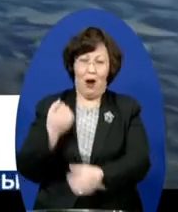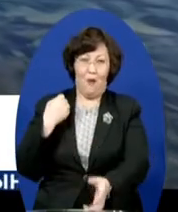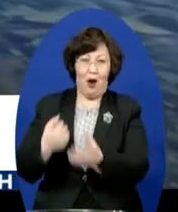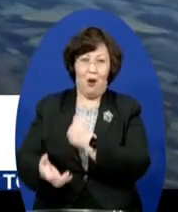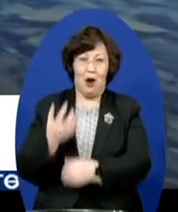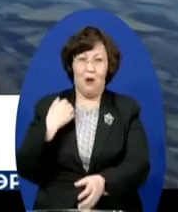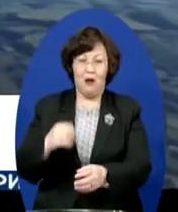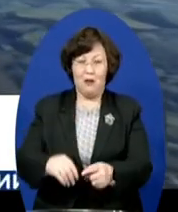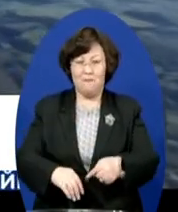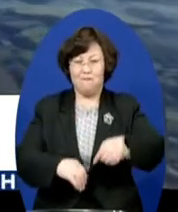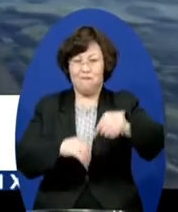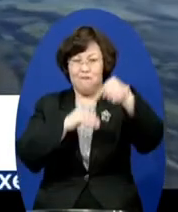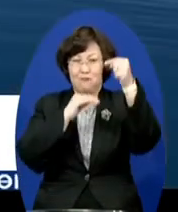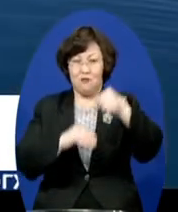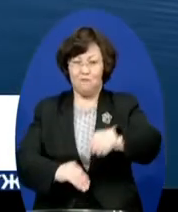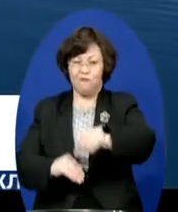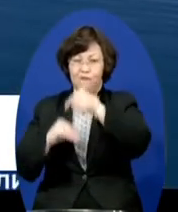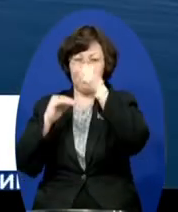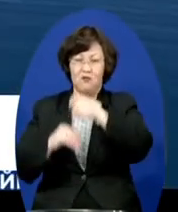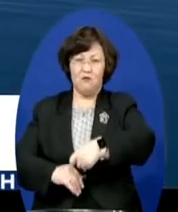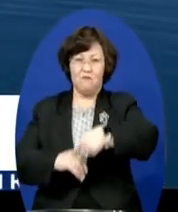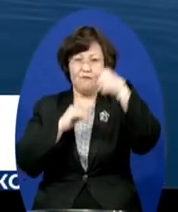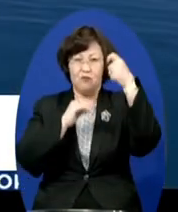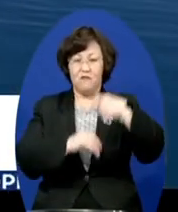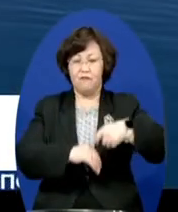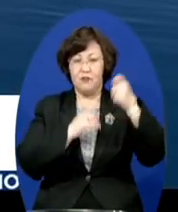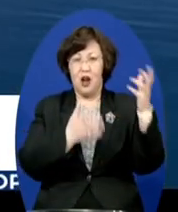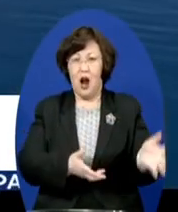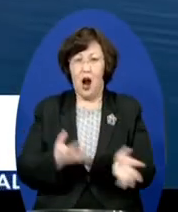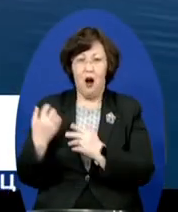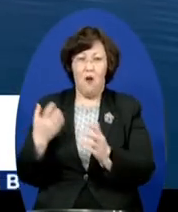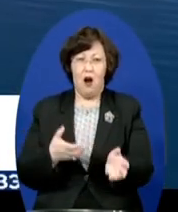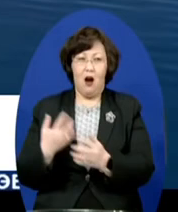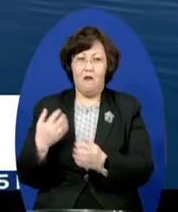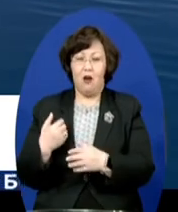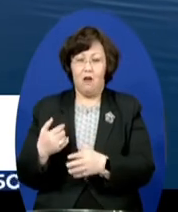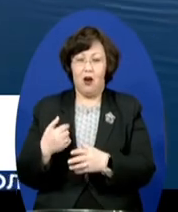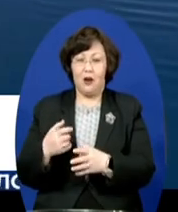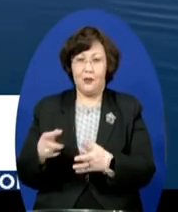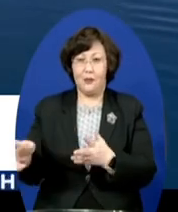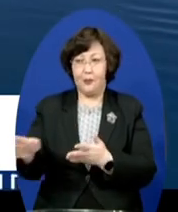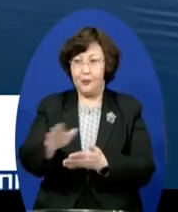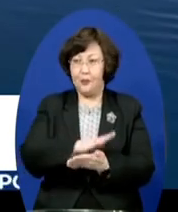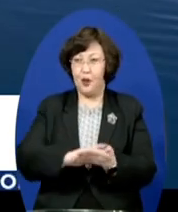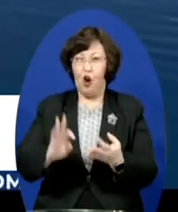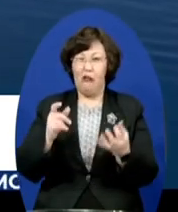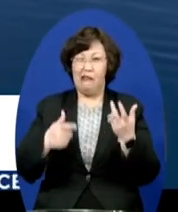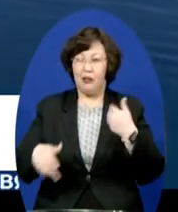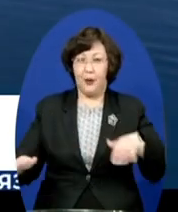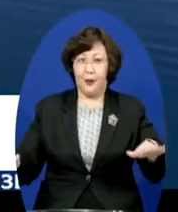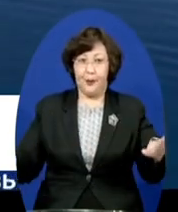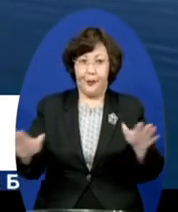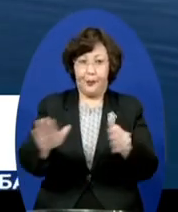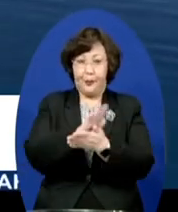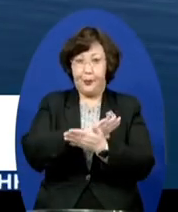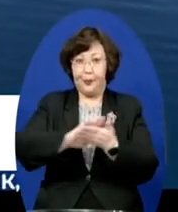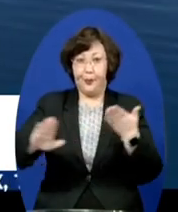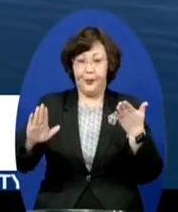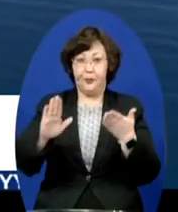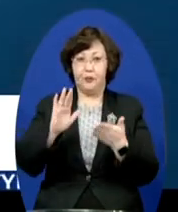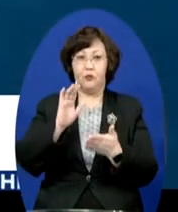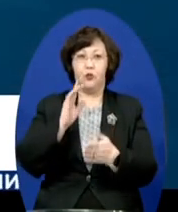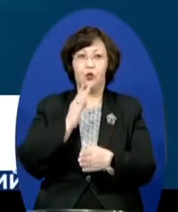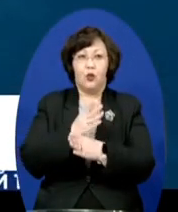байлаа. Үндсэндээ 2020 он гэхэд нуурын живсэн машин техник хэрэгсэл хог хаягдлаас бүрэн цэвэрлэж дуусгах хэрэгтэй хэмээн орон нутгийн